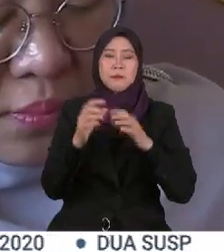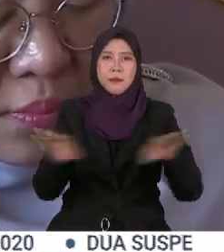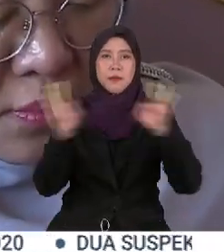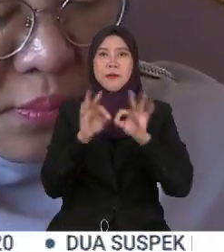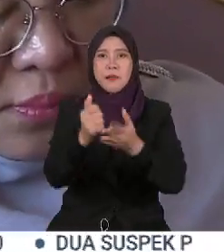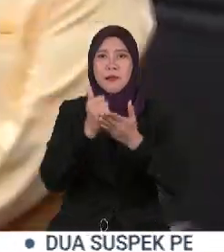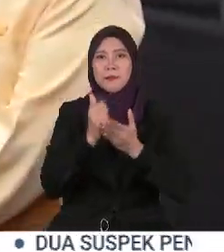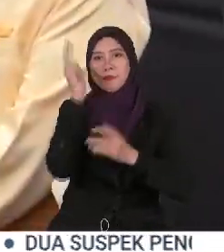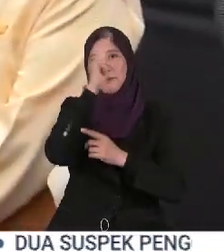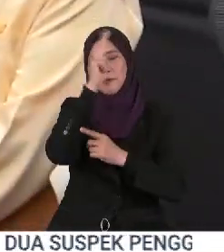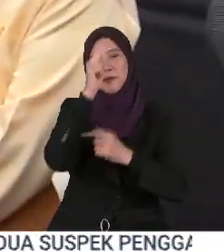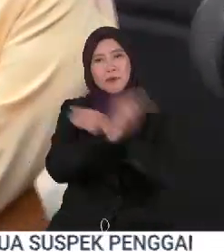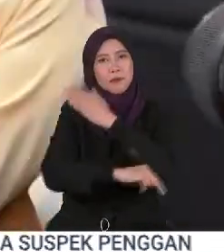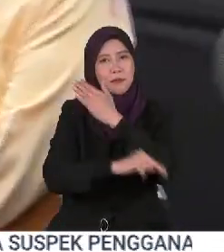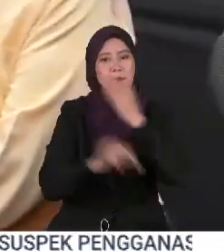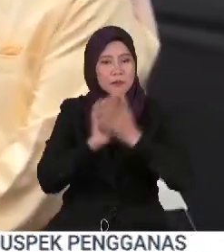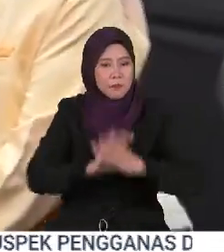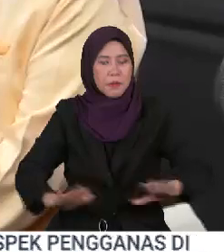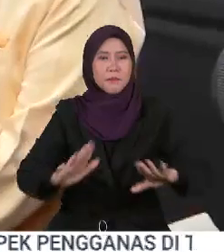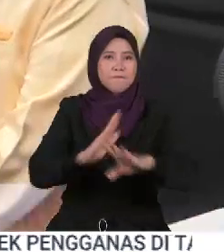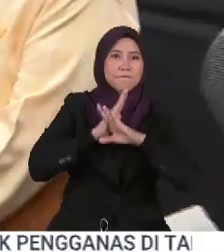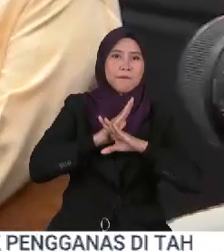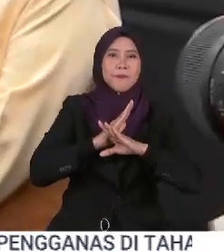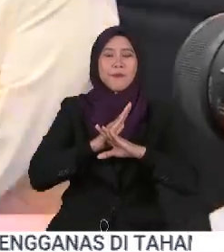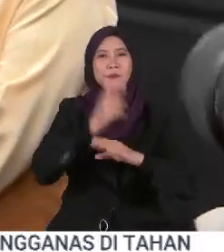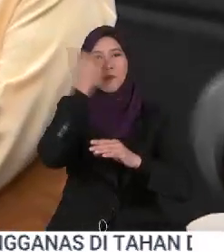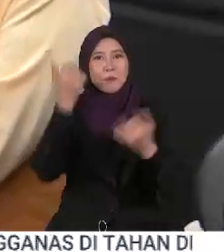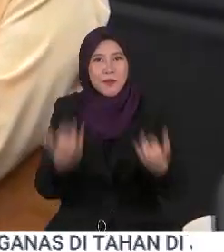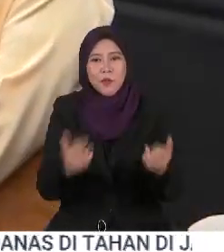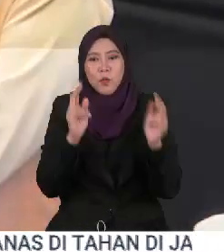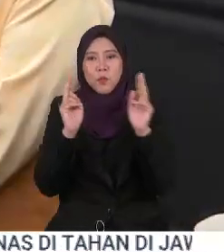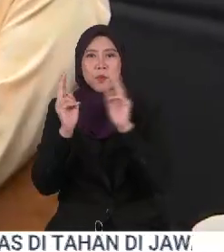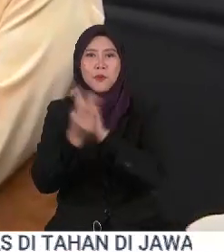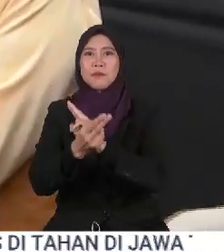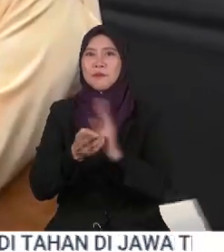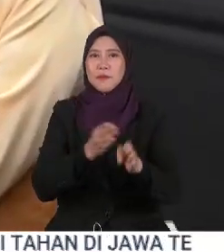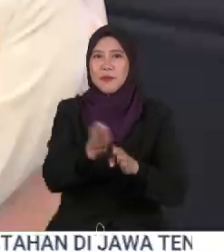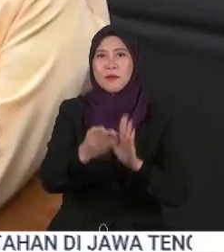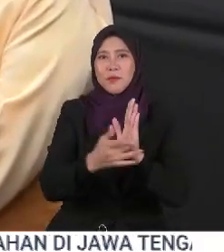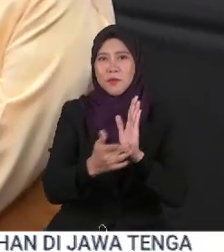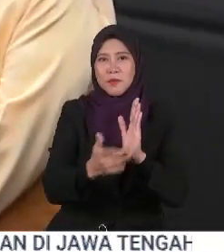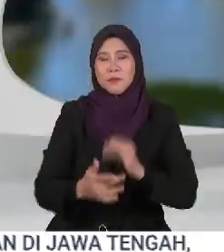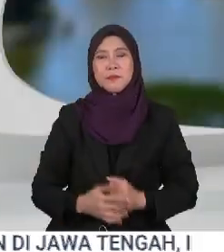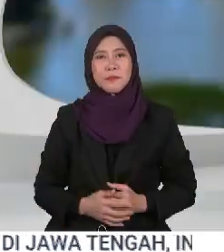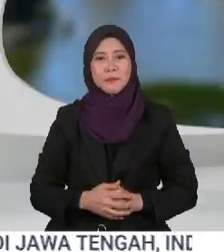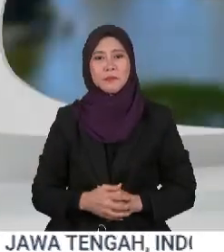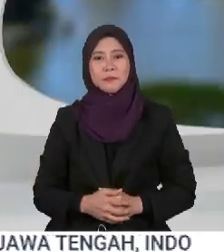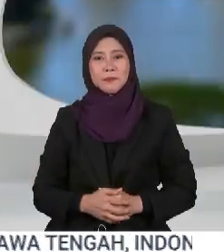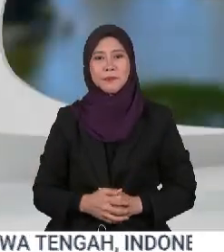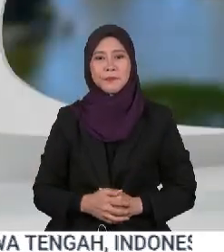kerajaan negeri melindungi keselamatan data strategik ekoran perubahan semasa dalam bidang teknologi.